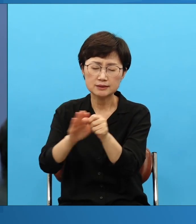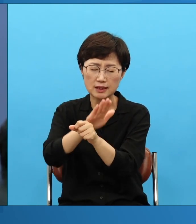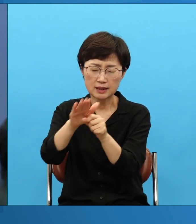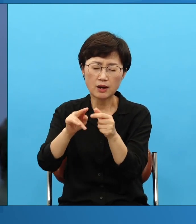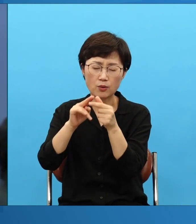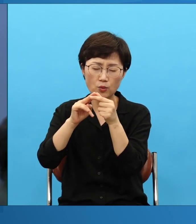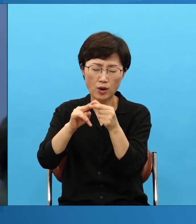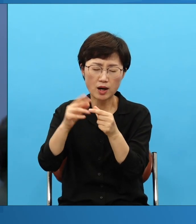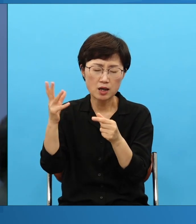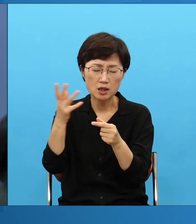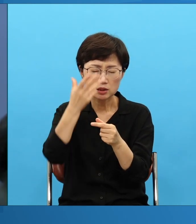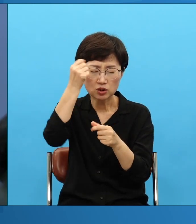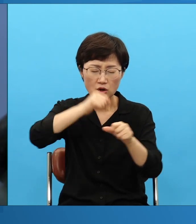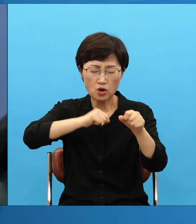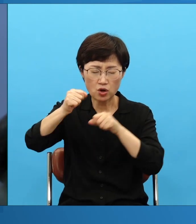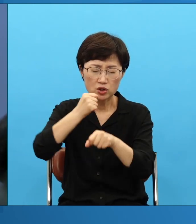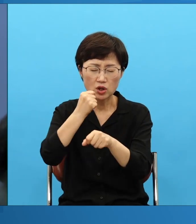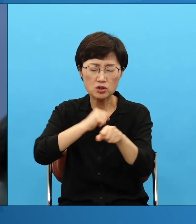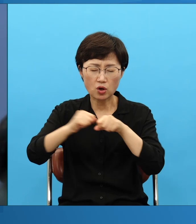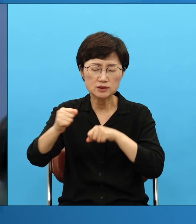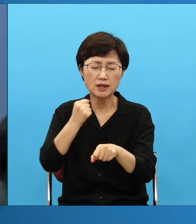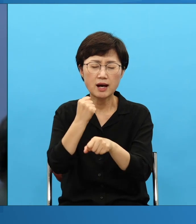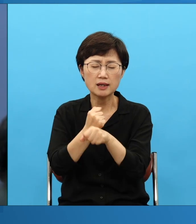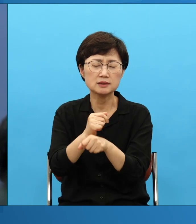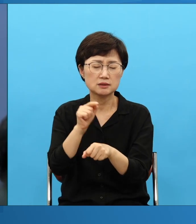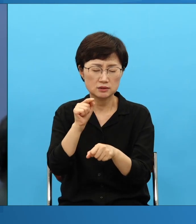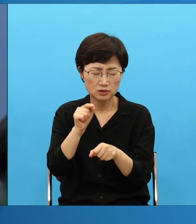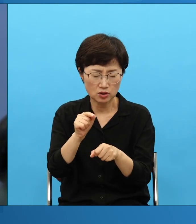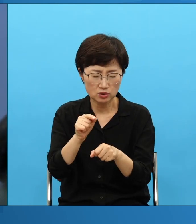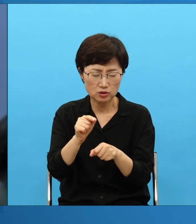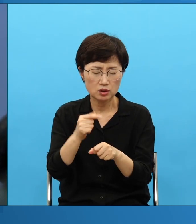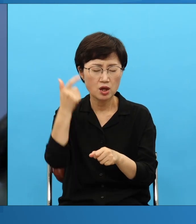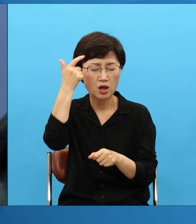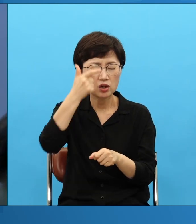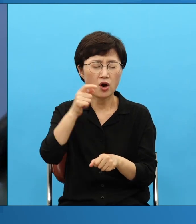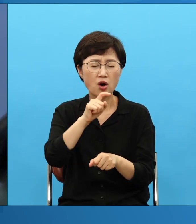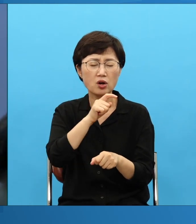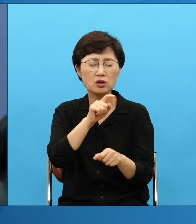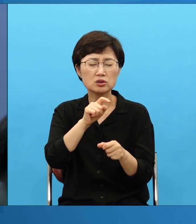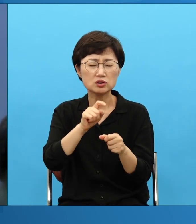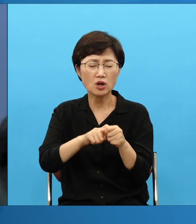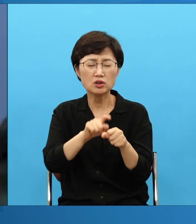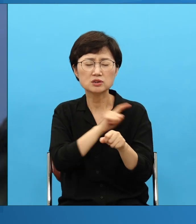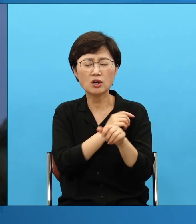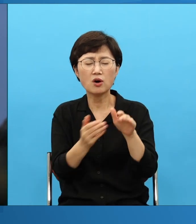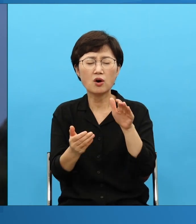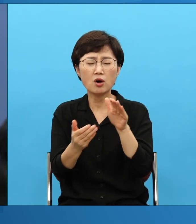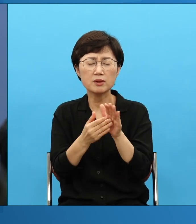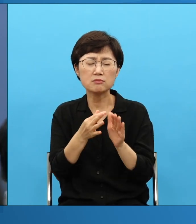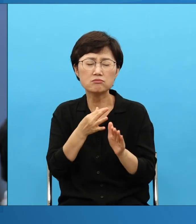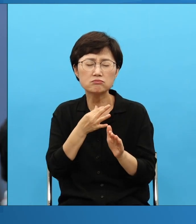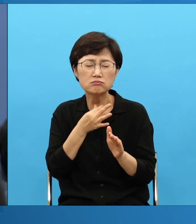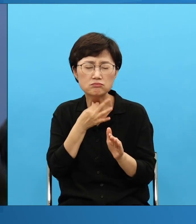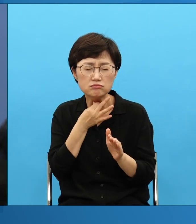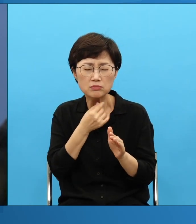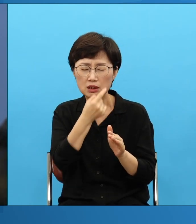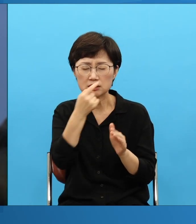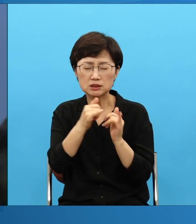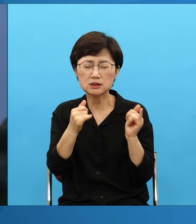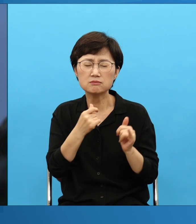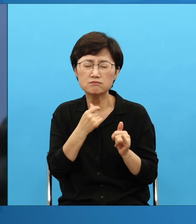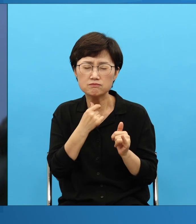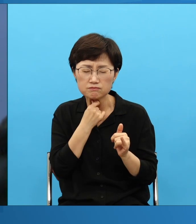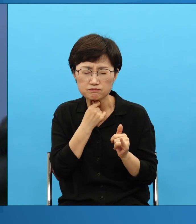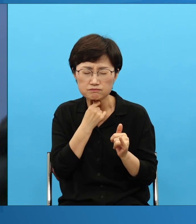unending love of our 성령님의 Father God, 역사하심이 and the working of the Holy Spirit, 영적 서밋의 정인으로 갈 모든